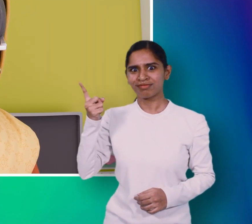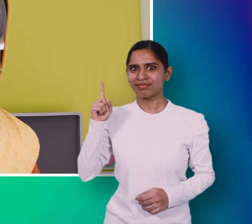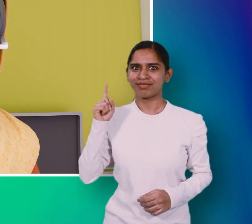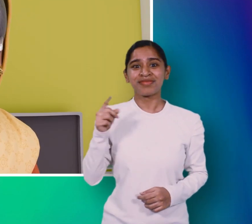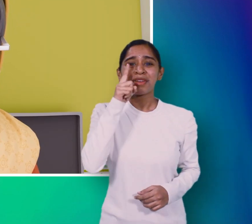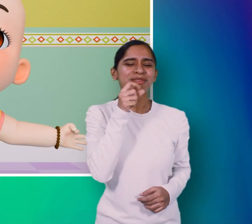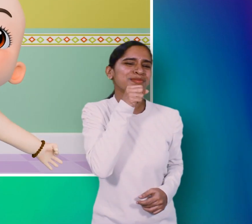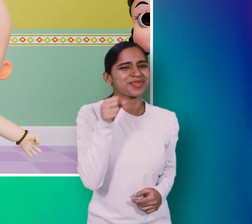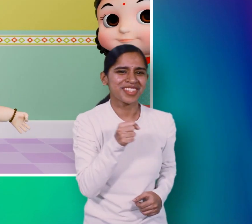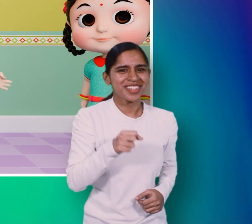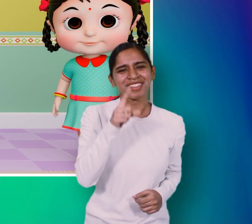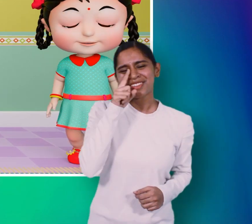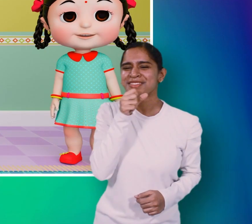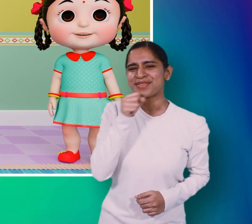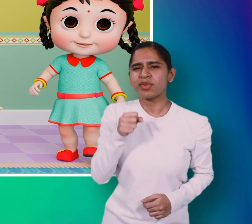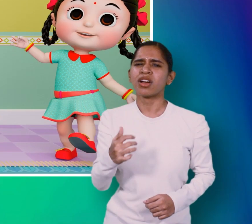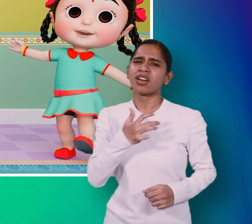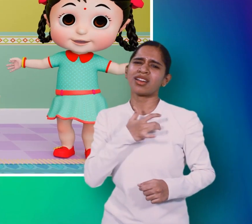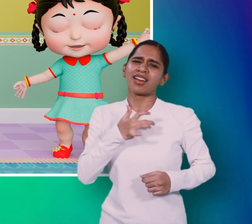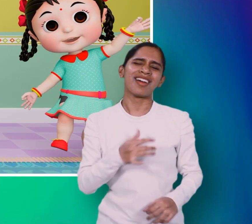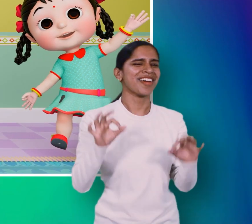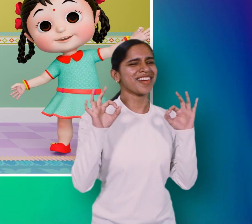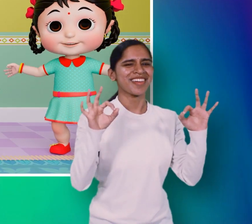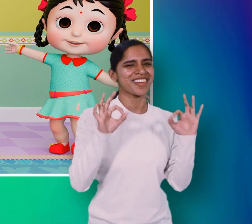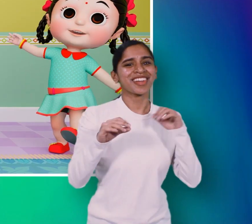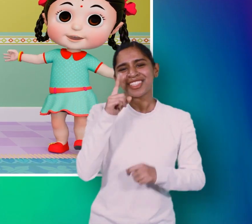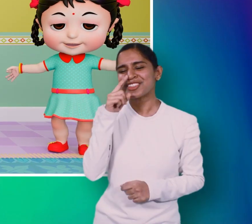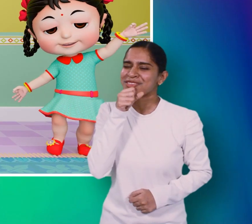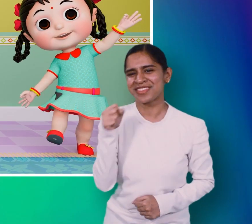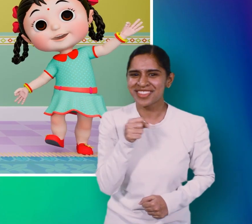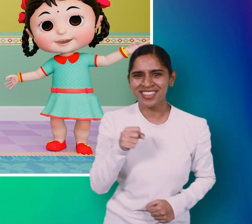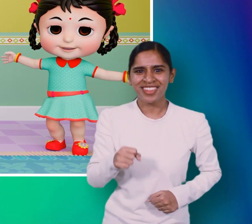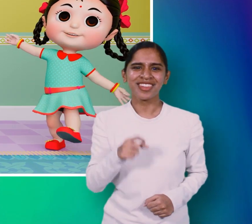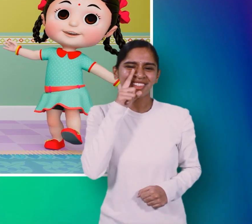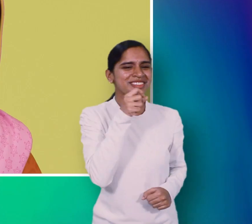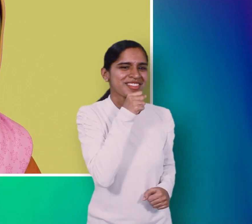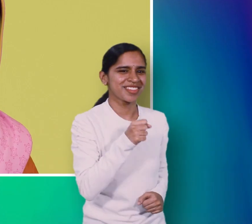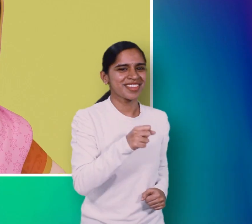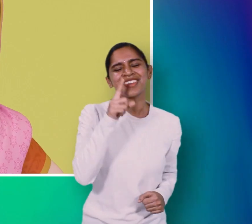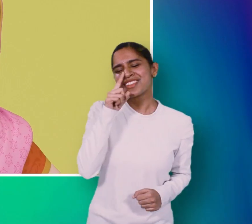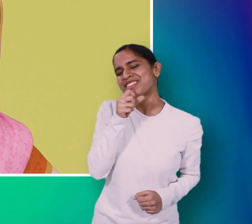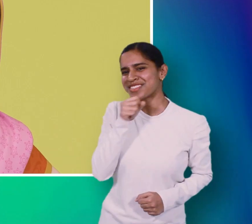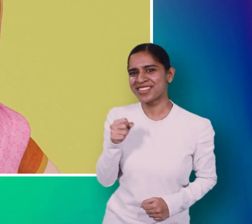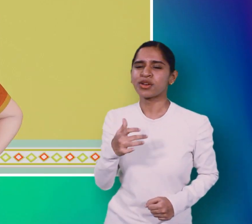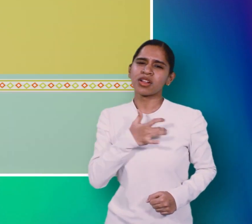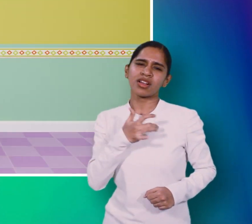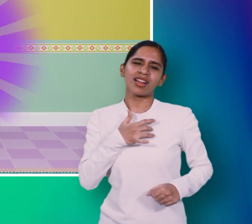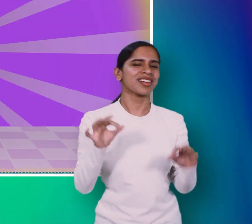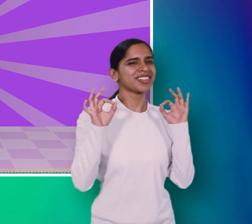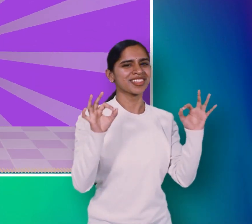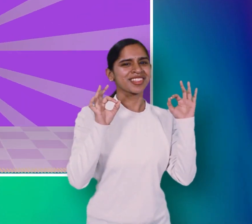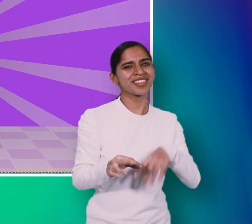लगाती दादी माँ, दादी माँ, दादी माँ, सबसे प्यारी दादी माँ, दादी माँ, ओ